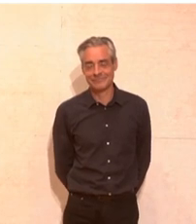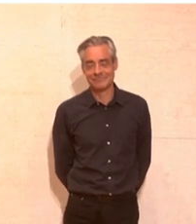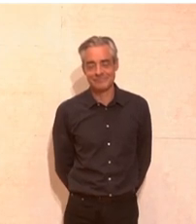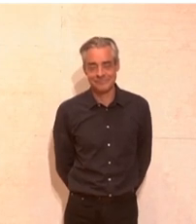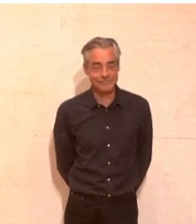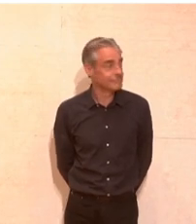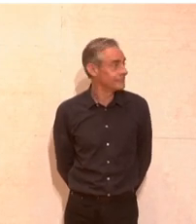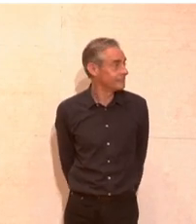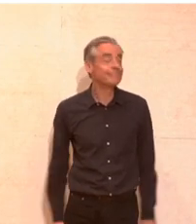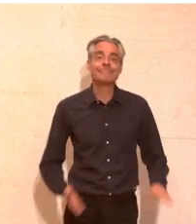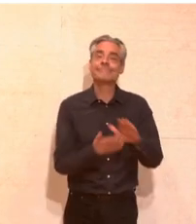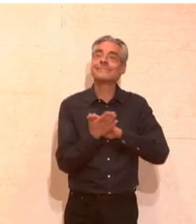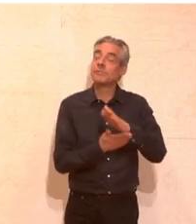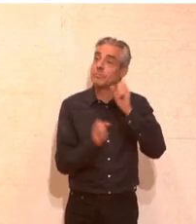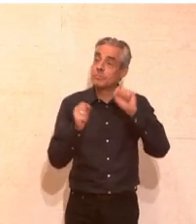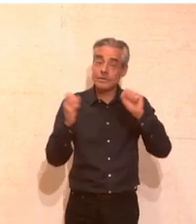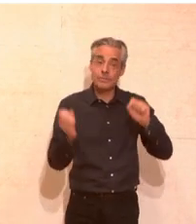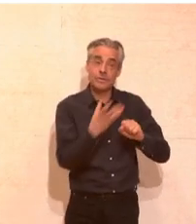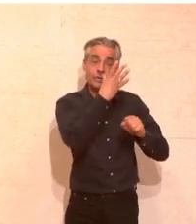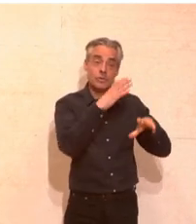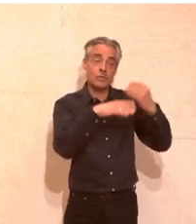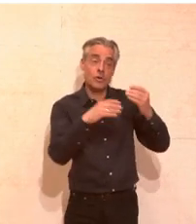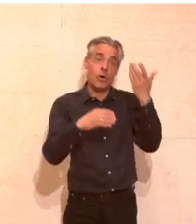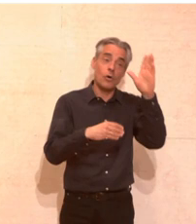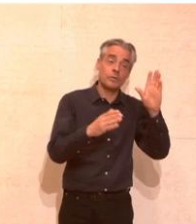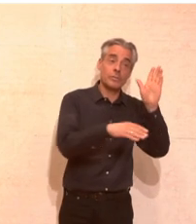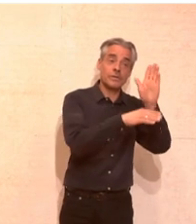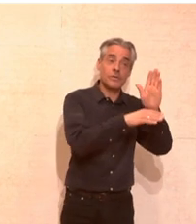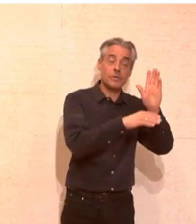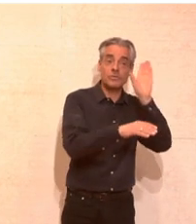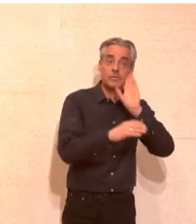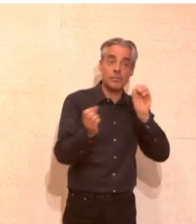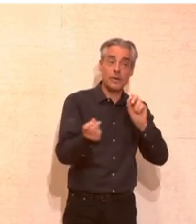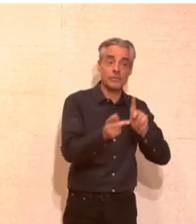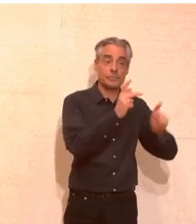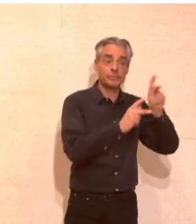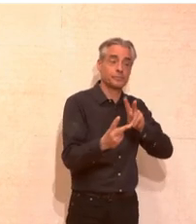Il faudrait sortir de la présentation et aller dans l'autre présentation.